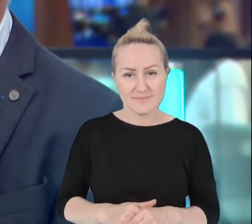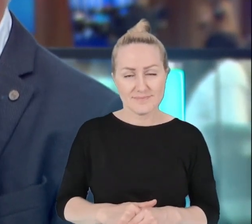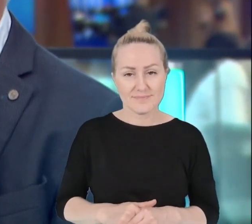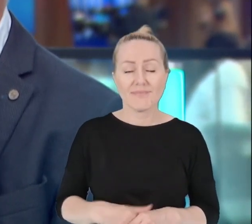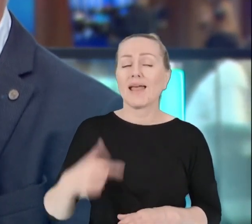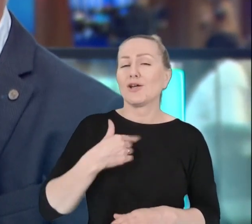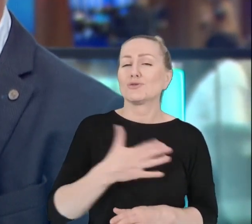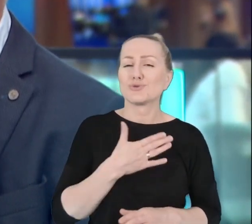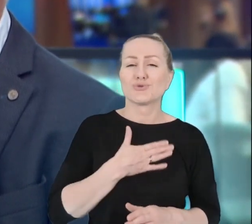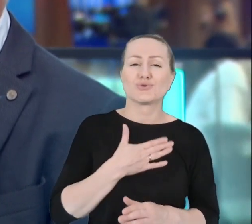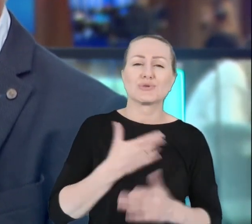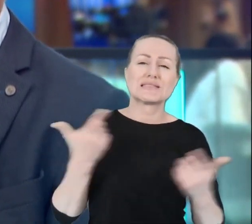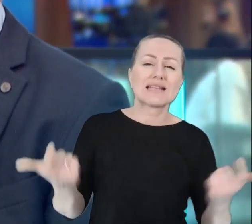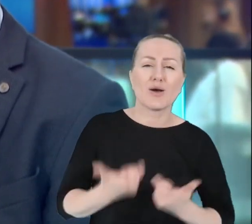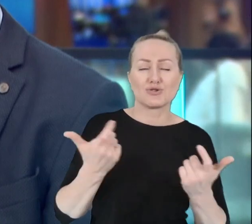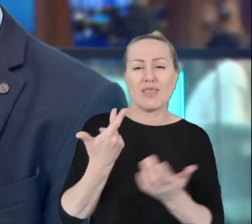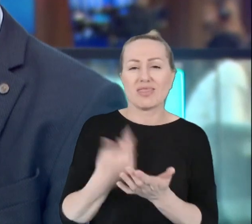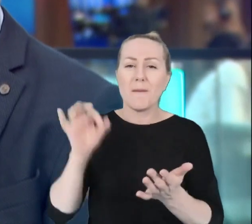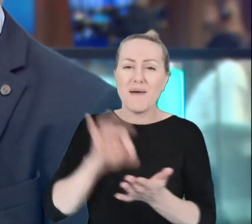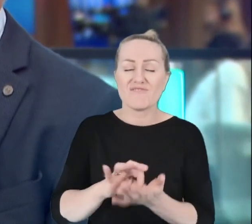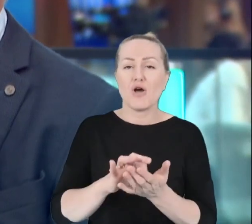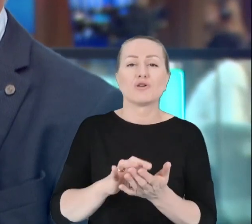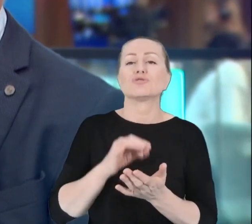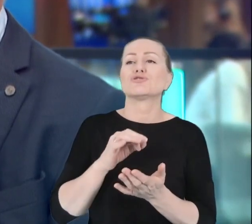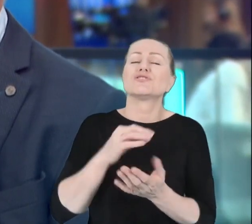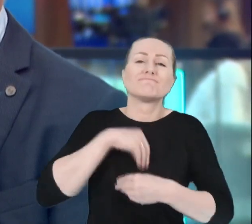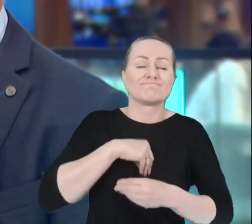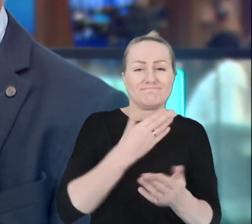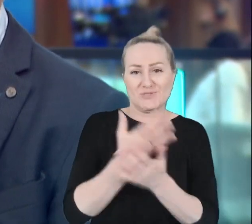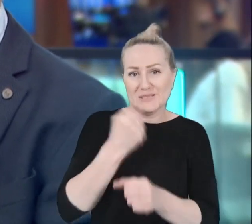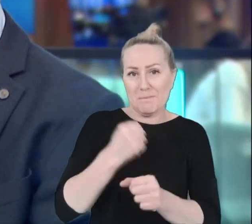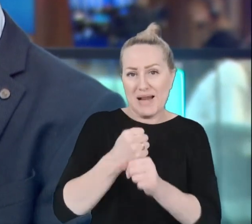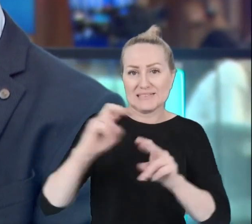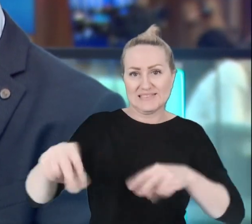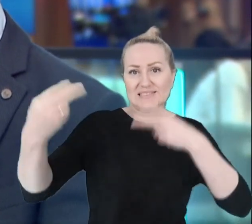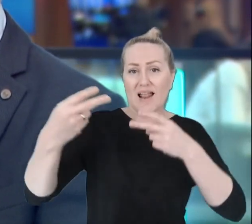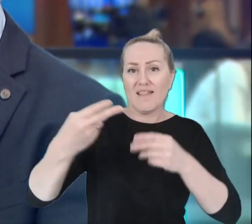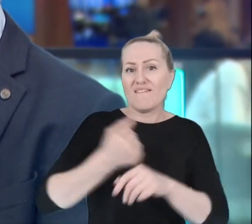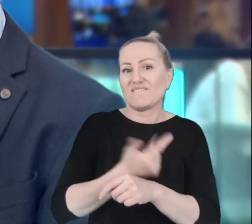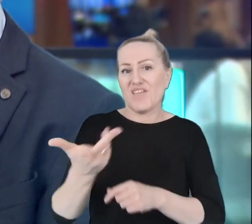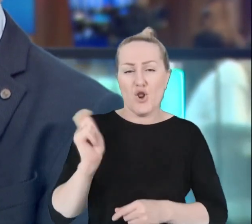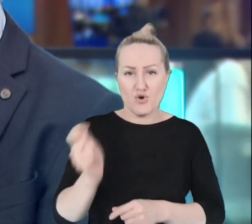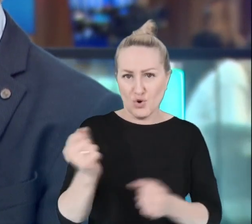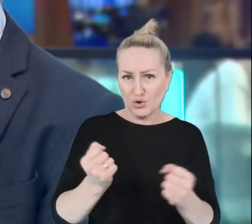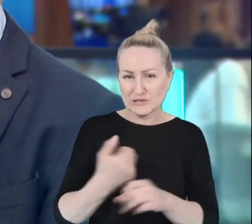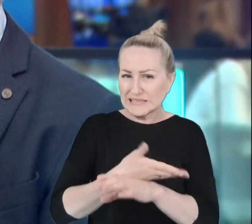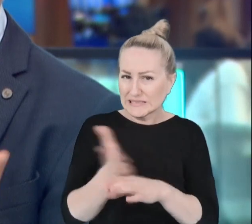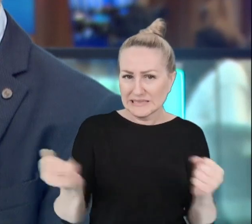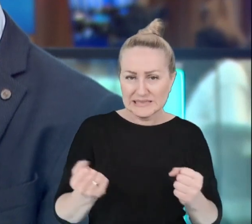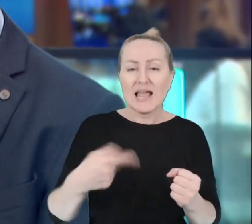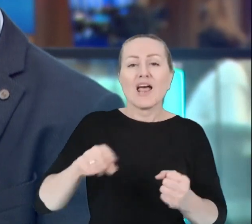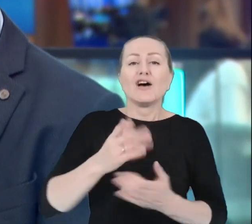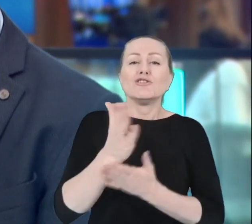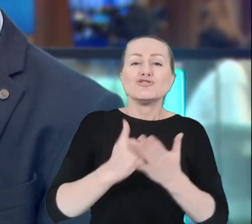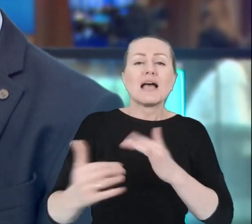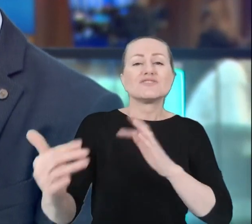zagrożenia wywołanego pracą zdalną w tak dużym wymiarze i tym, że pewne więzi, które powstały, że